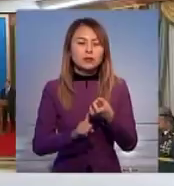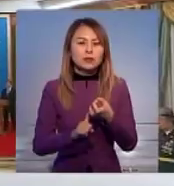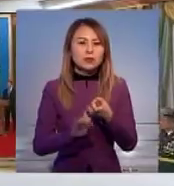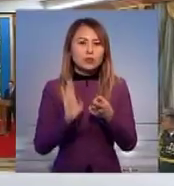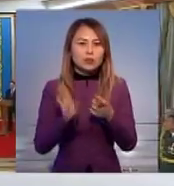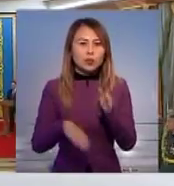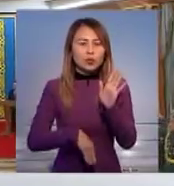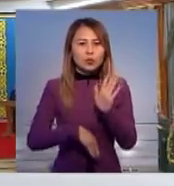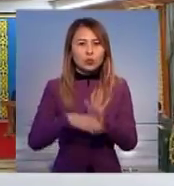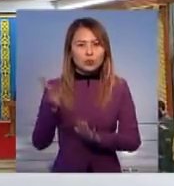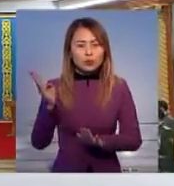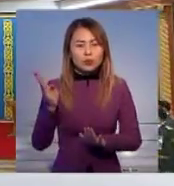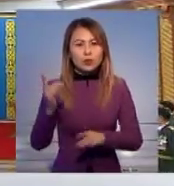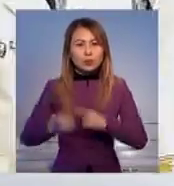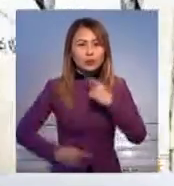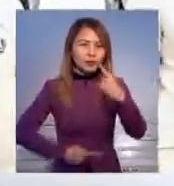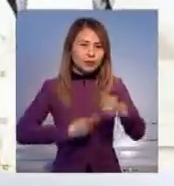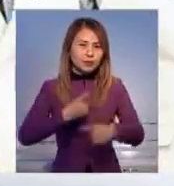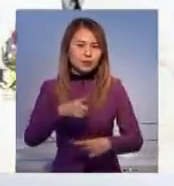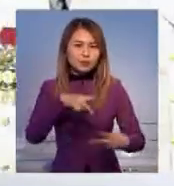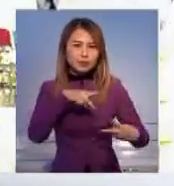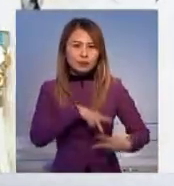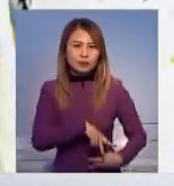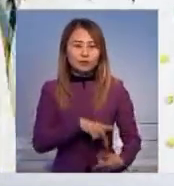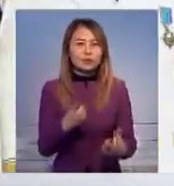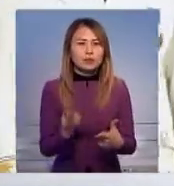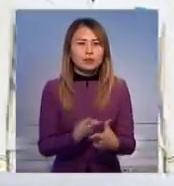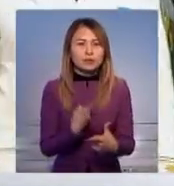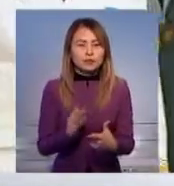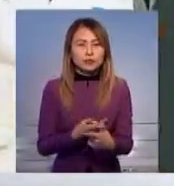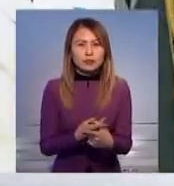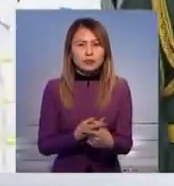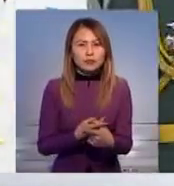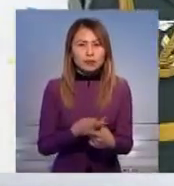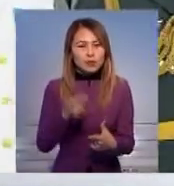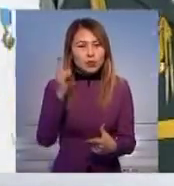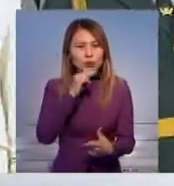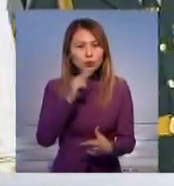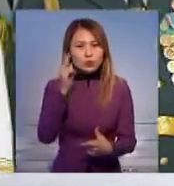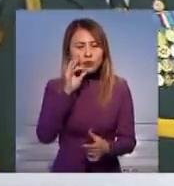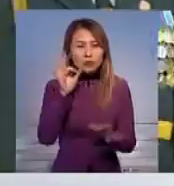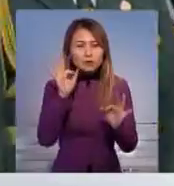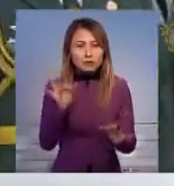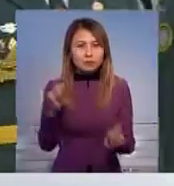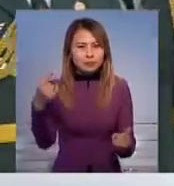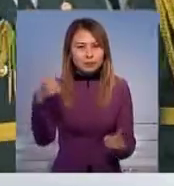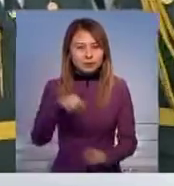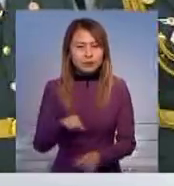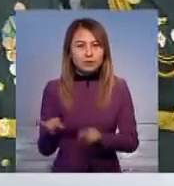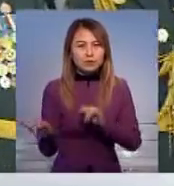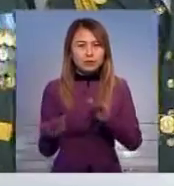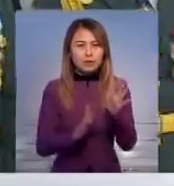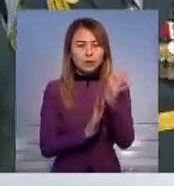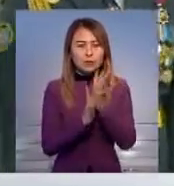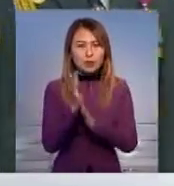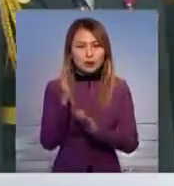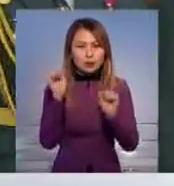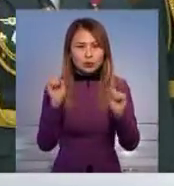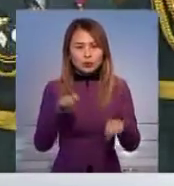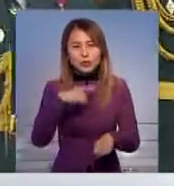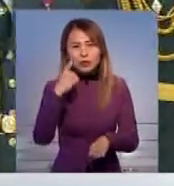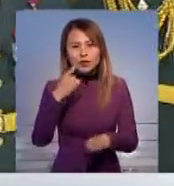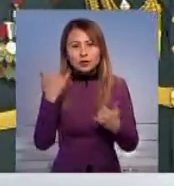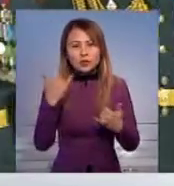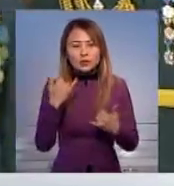келеді. Бахадүр бабалардың ерен еңбегінің егемен елдің ерлері лайықты жалғастыруда деп айтуға болады.